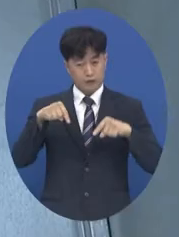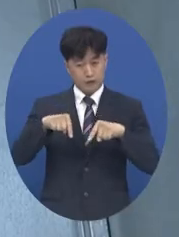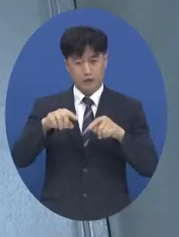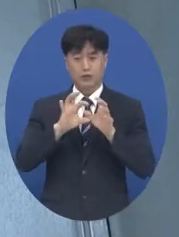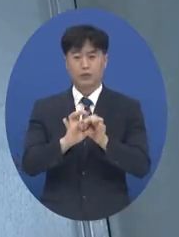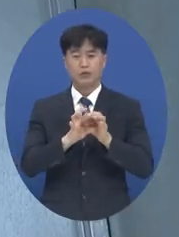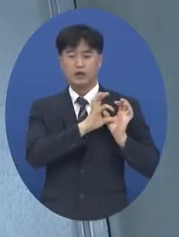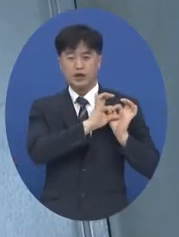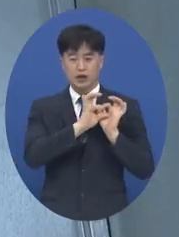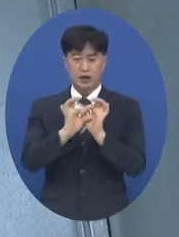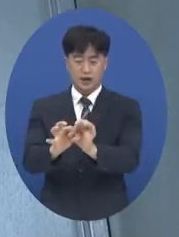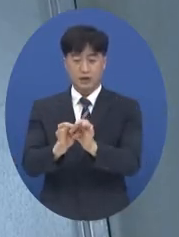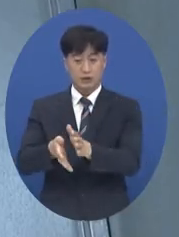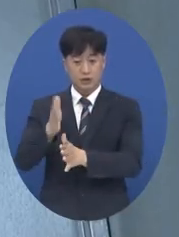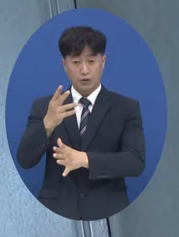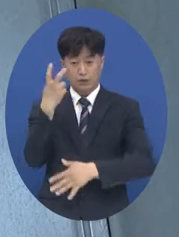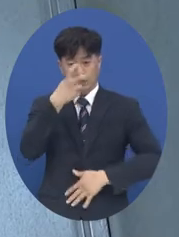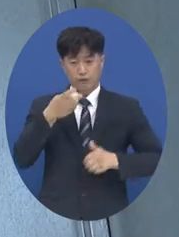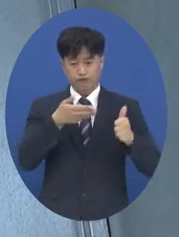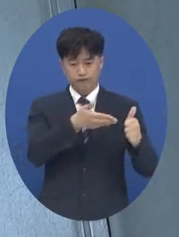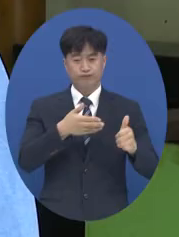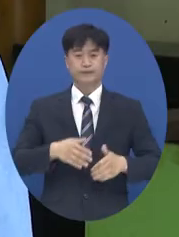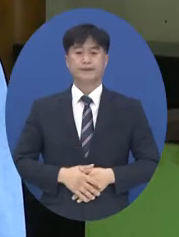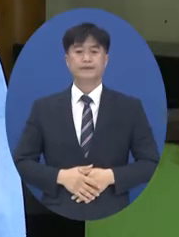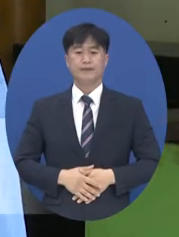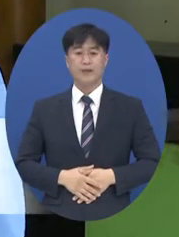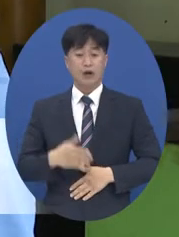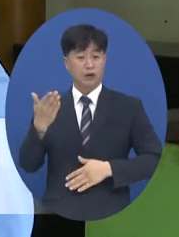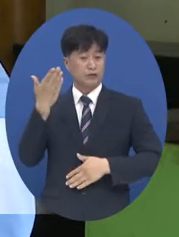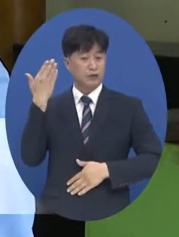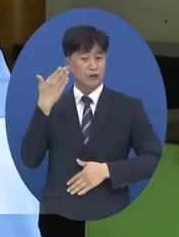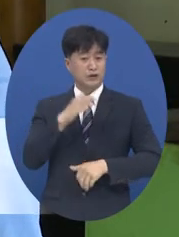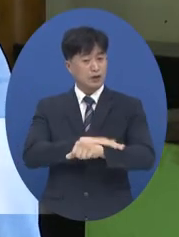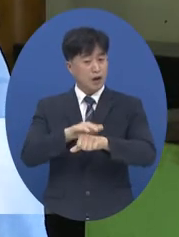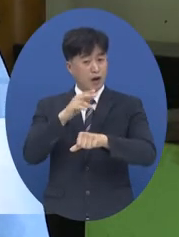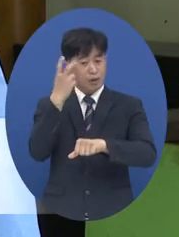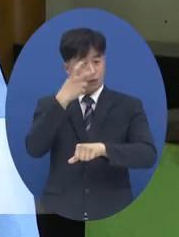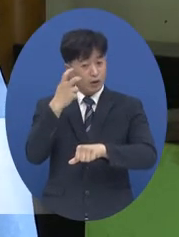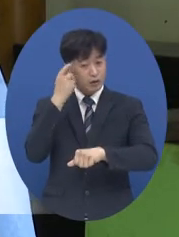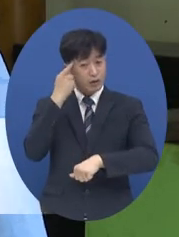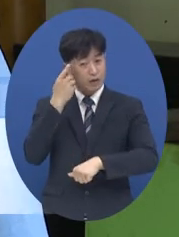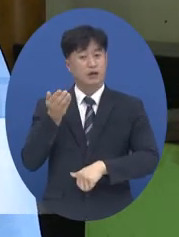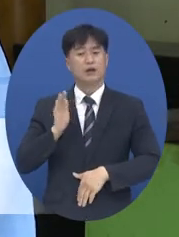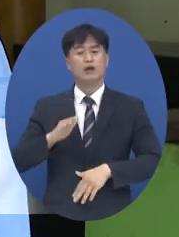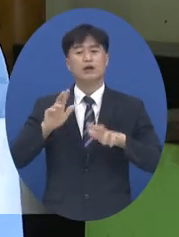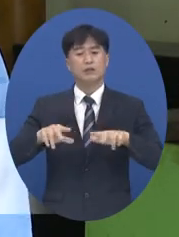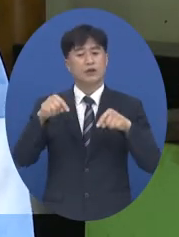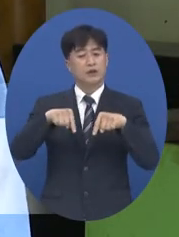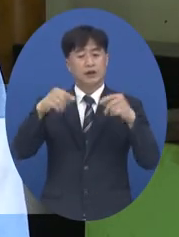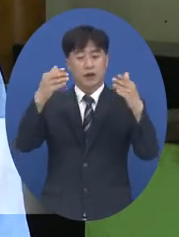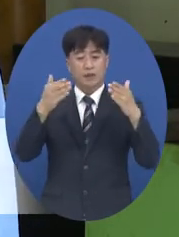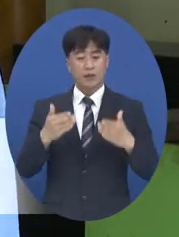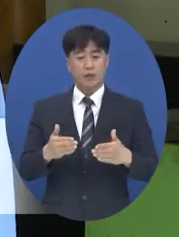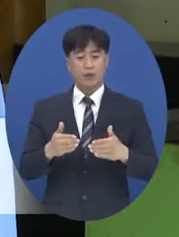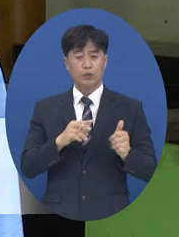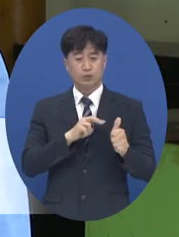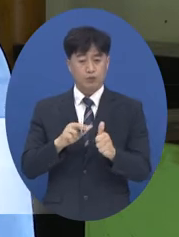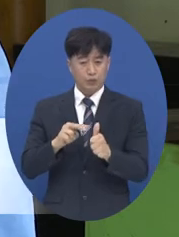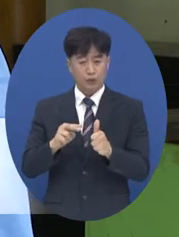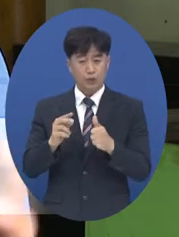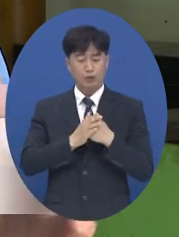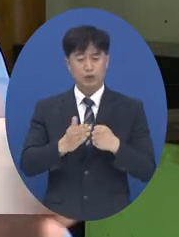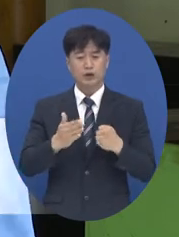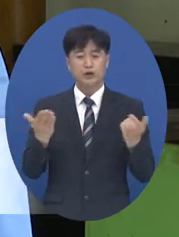통해 지속적으로 시설을 관리해주는 겁니다. 기존에 잘 관리하고 있었다고 생각했는데 이번에 컨설팅을 받으면서